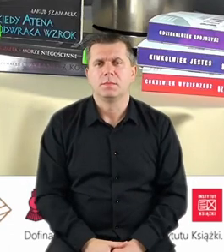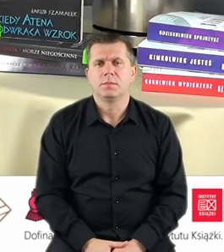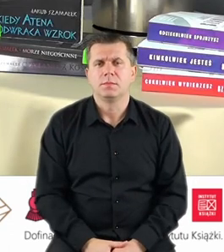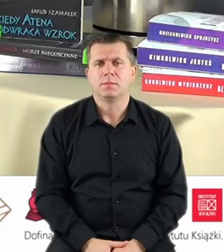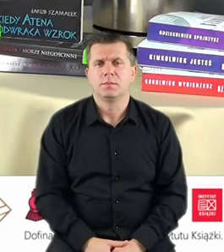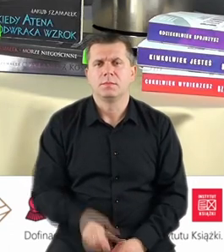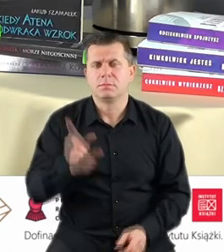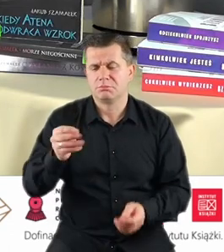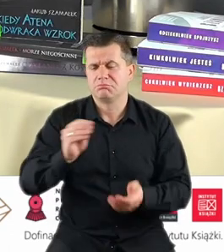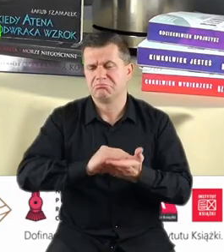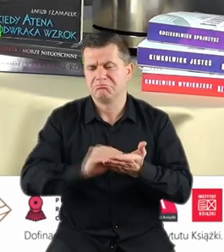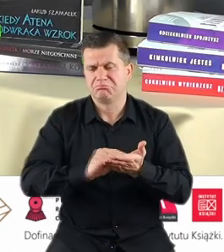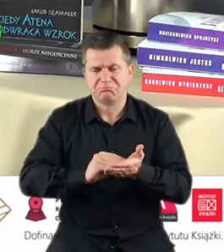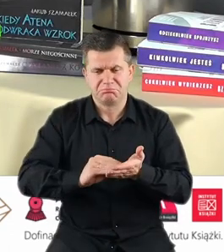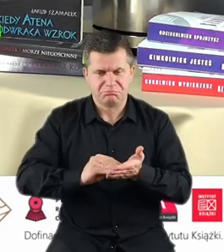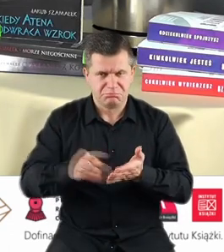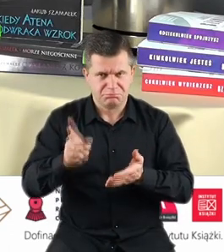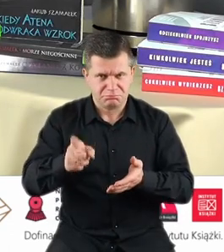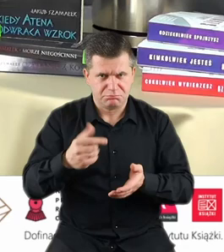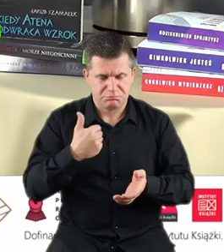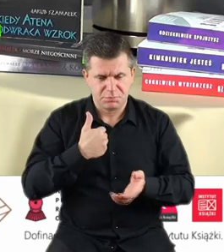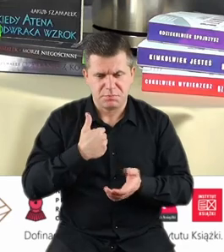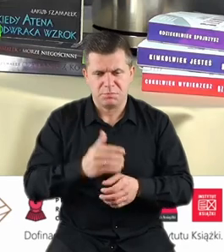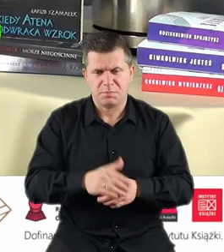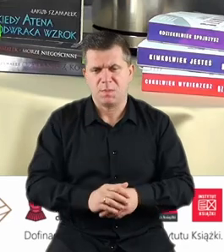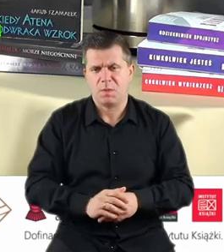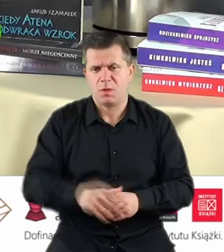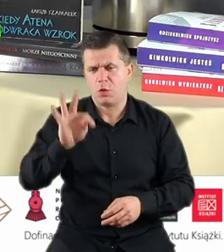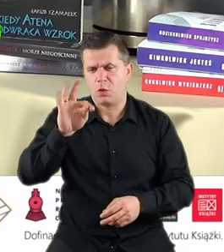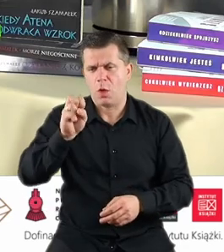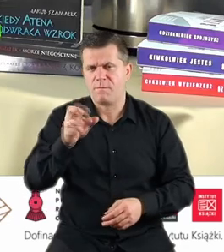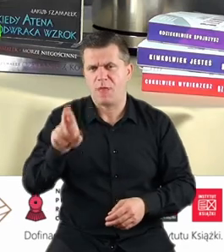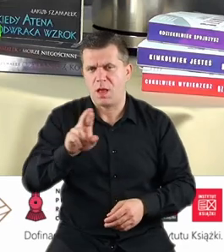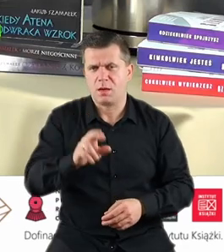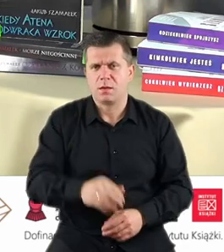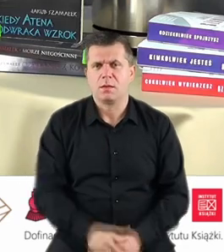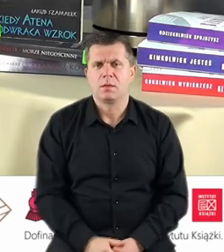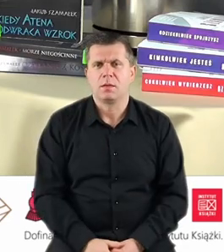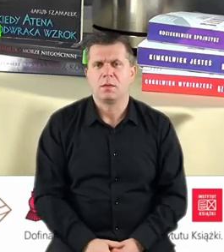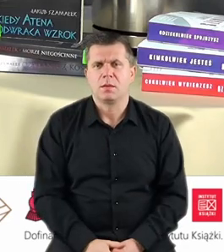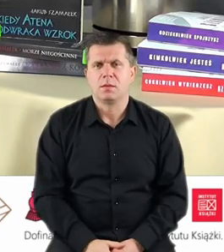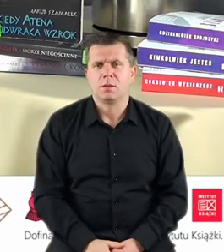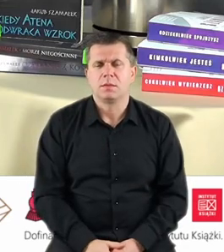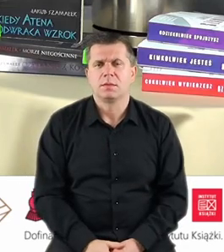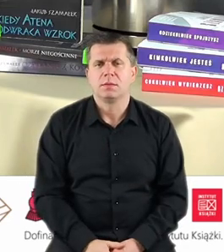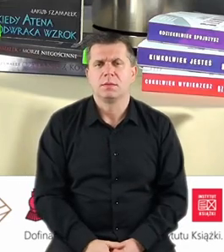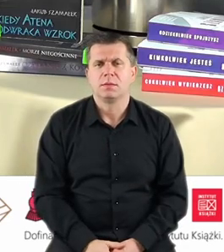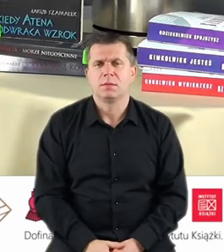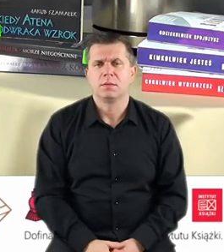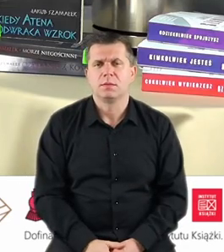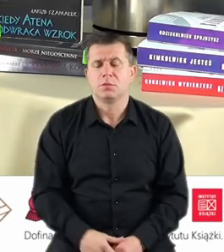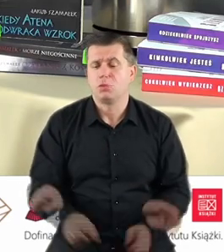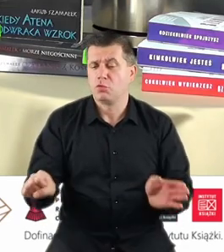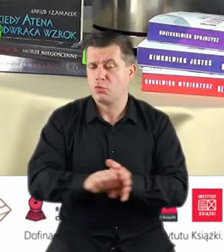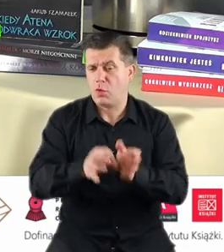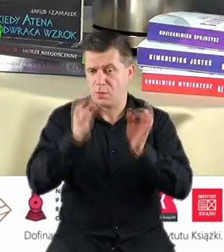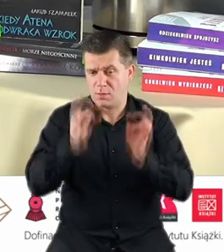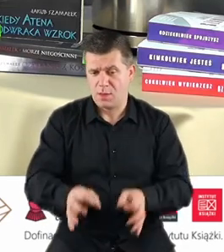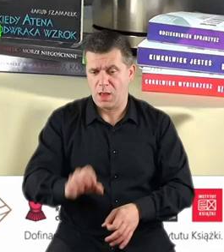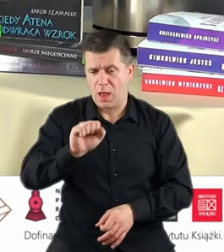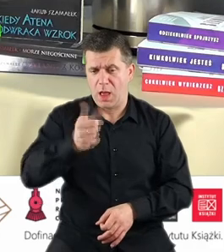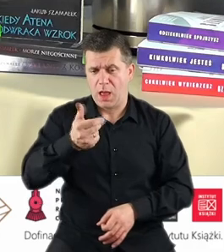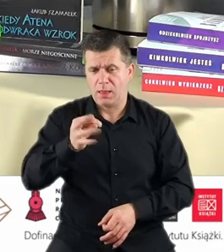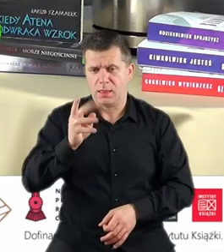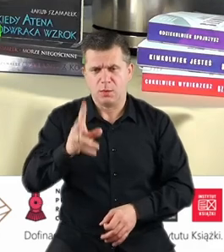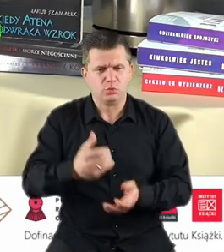Kenneth Dover, napisał właśnie taką monografię homoseksualizm w Grecji. Czyli do tej pory, a przecież antyk